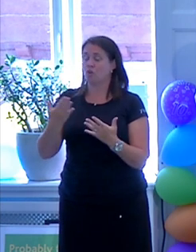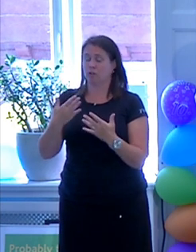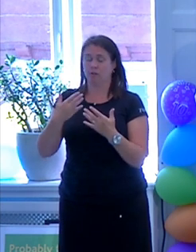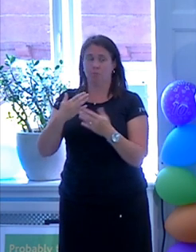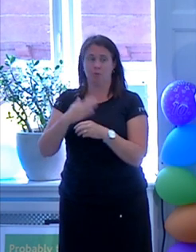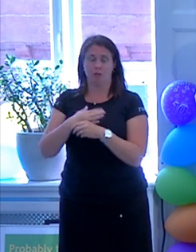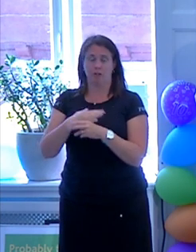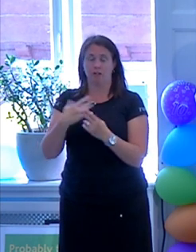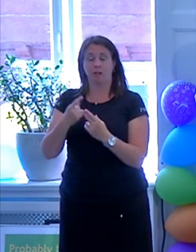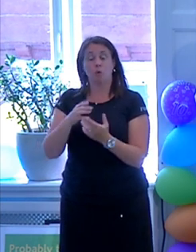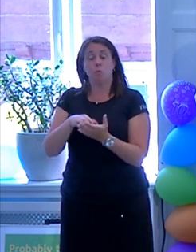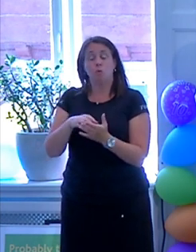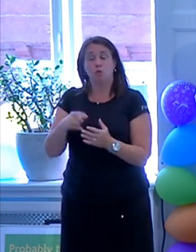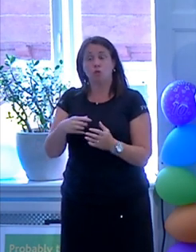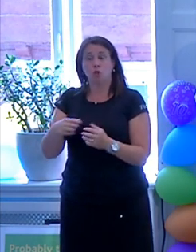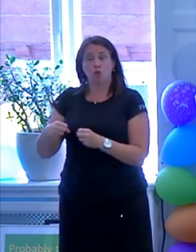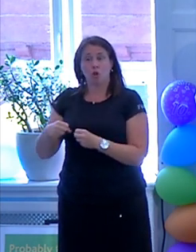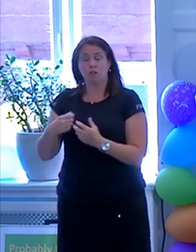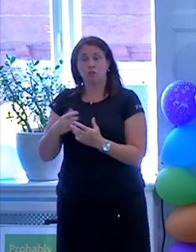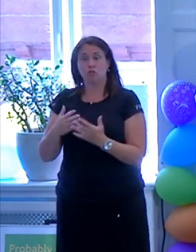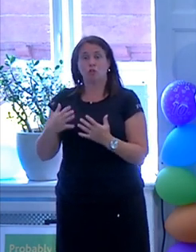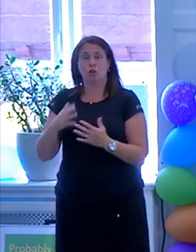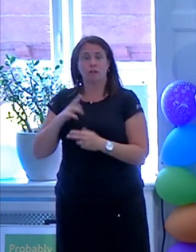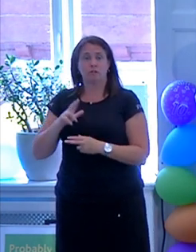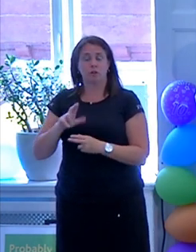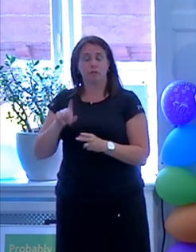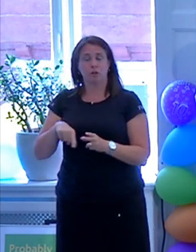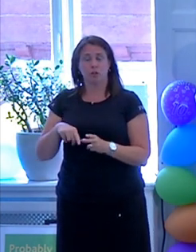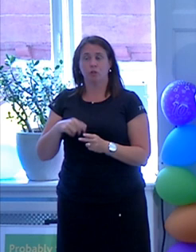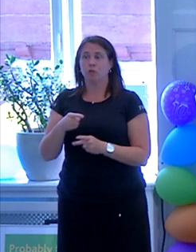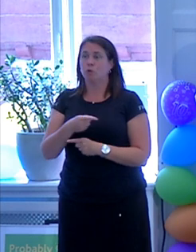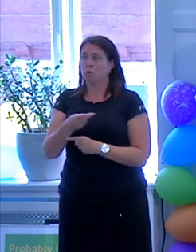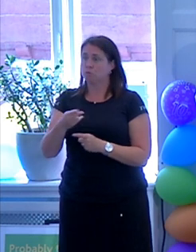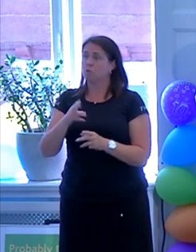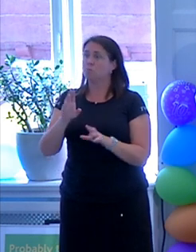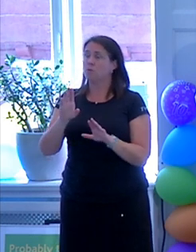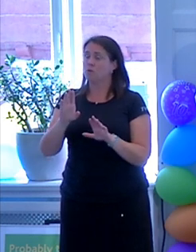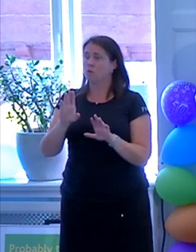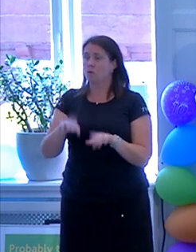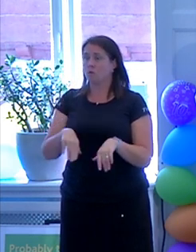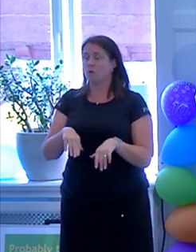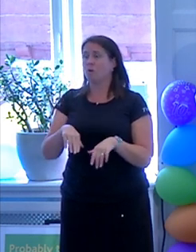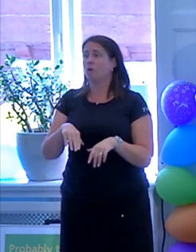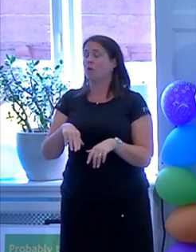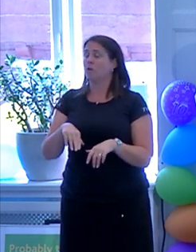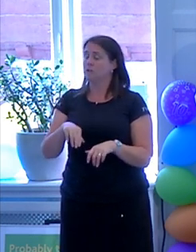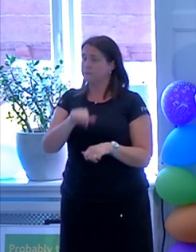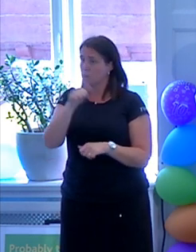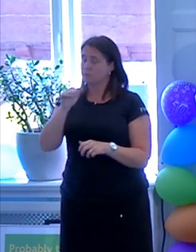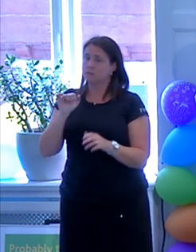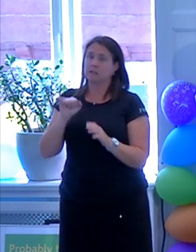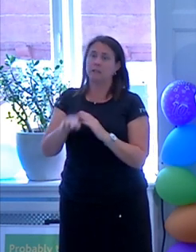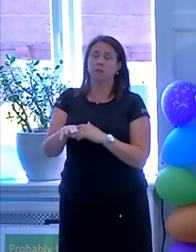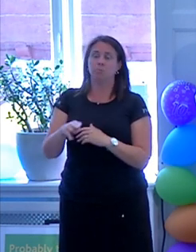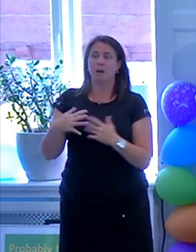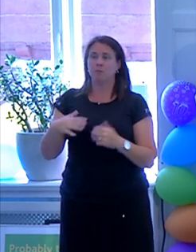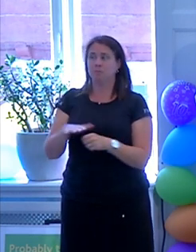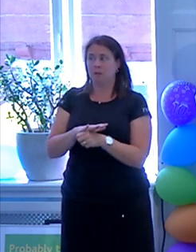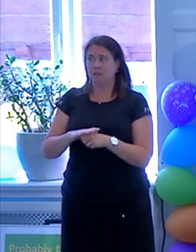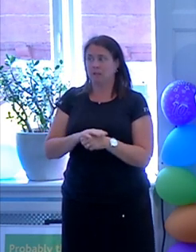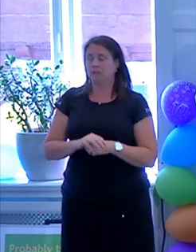ta ett större ansvar för de som har kanske allra svårast att ta sig in på